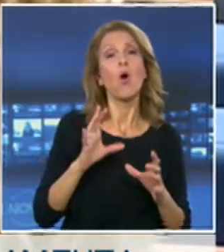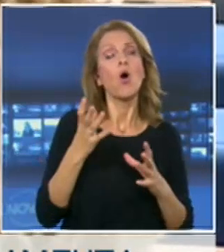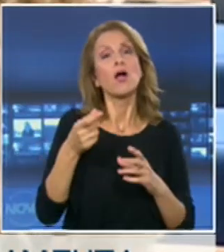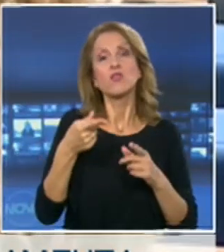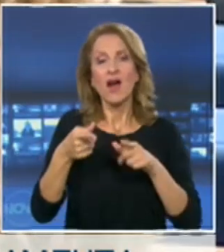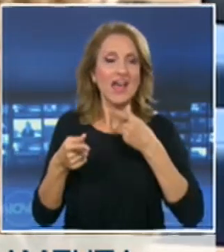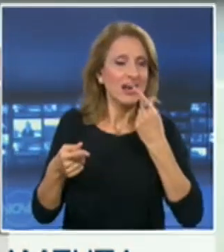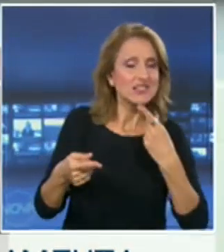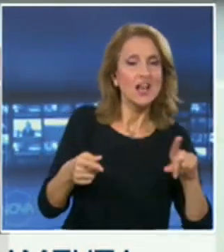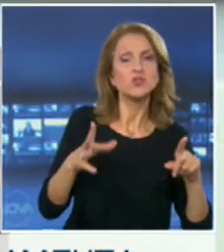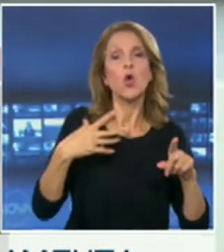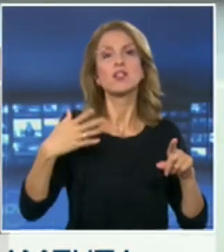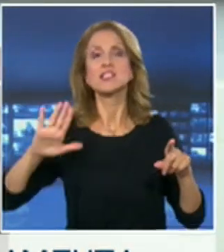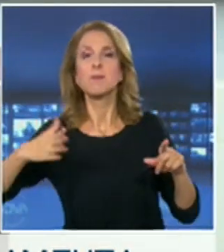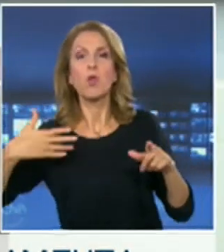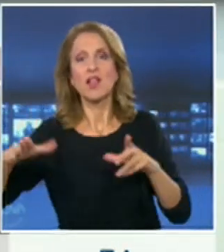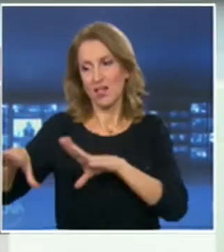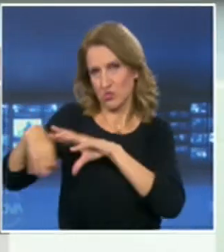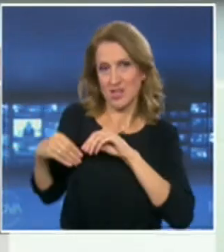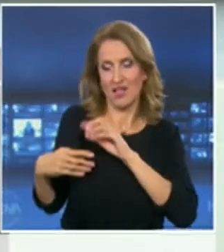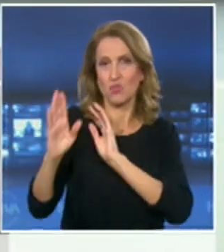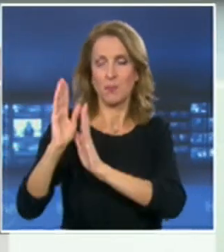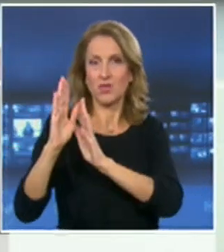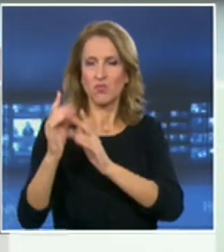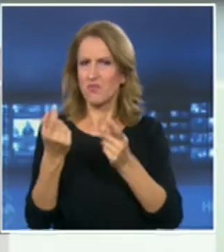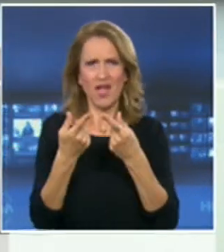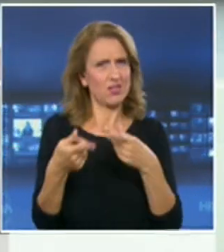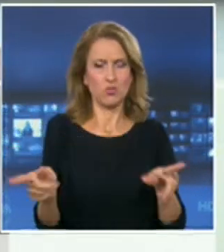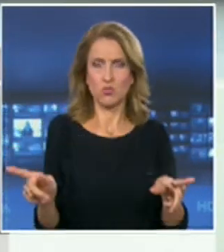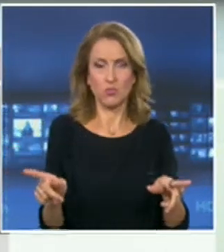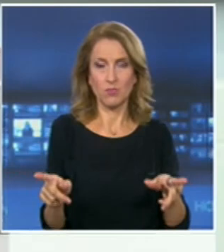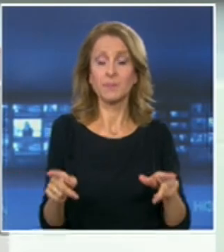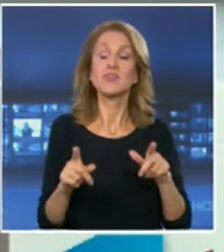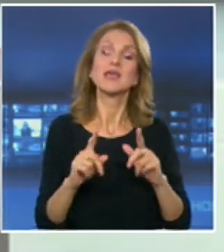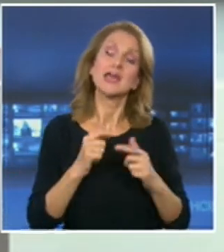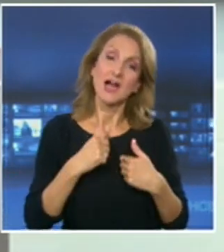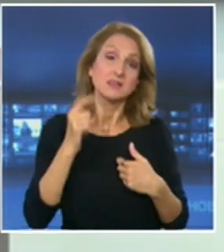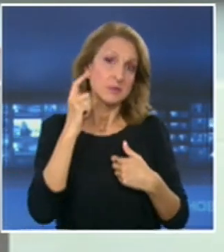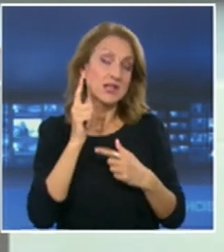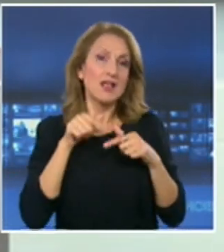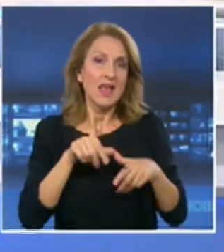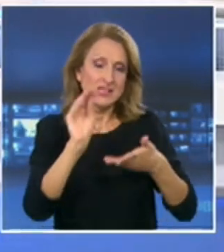споделеното пътуване. Аз смятам, че тези текстове най-малкото трябва да бъдат прецизирани.